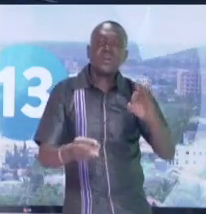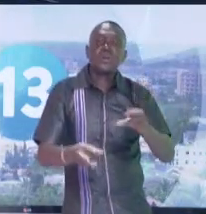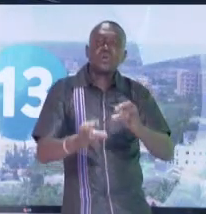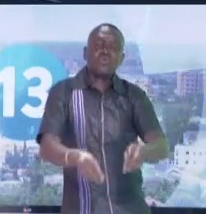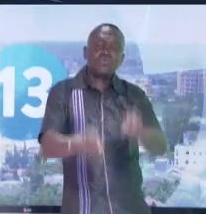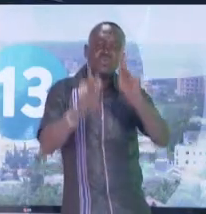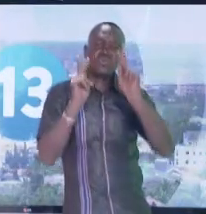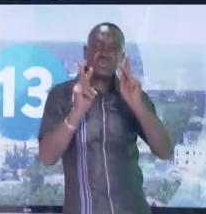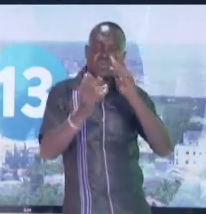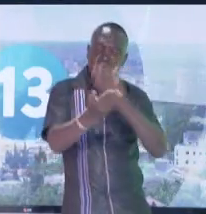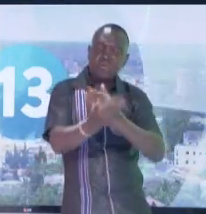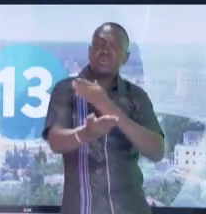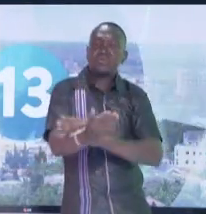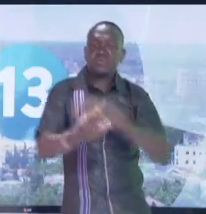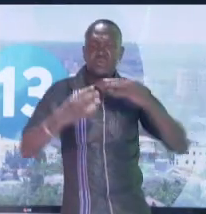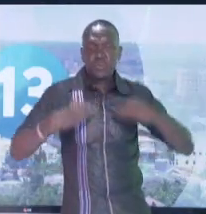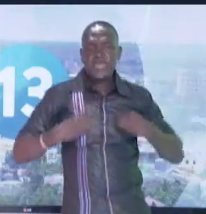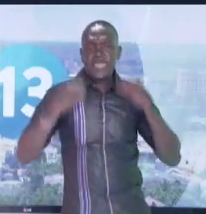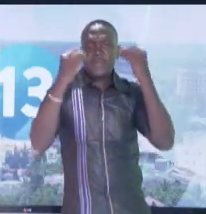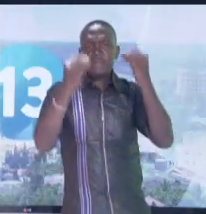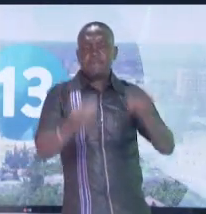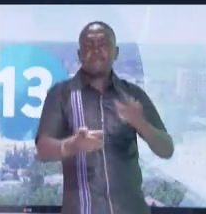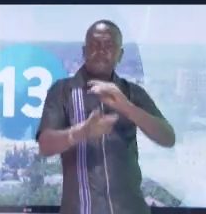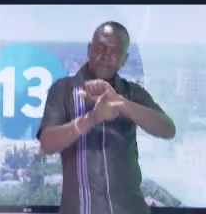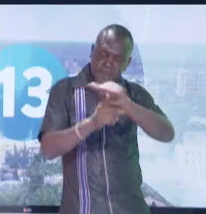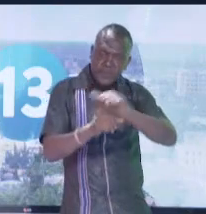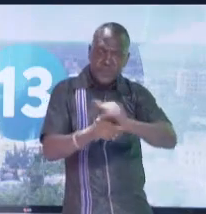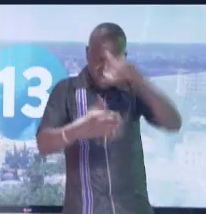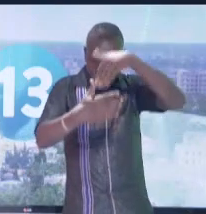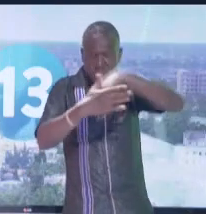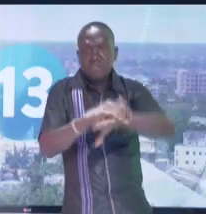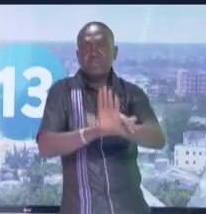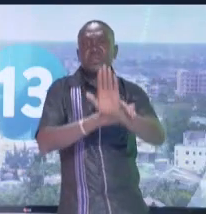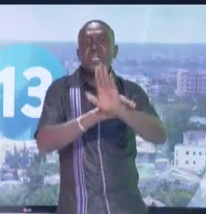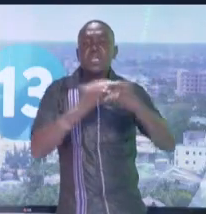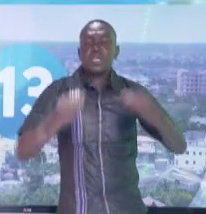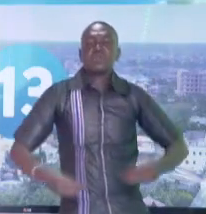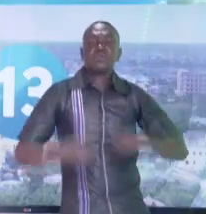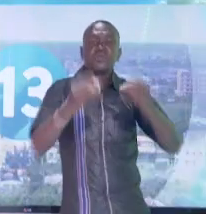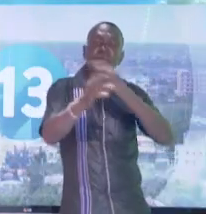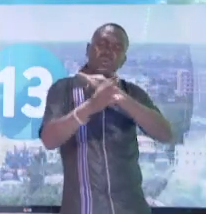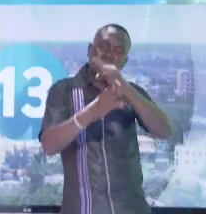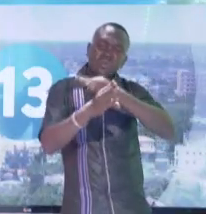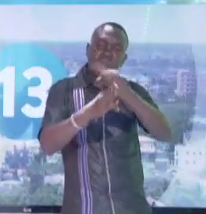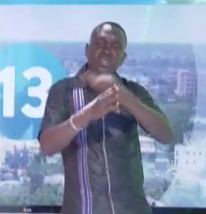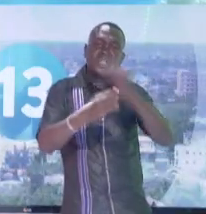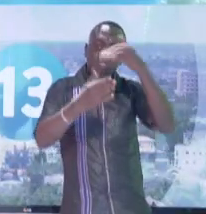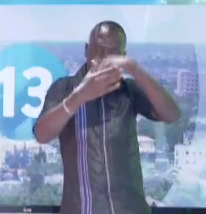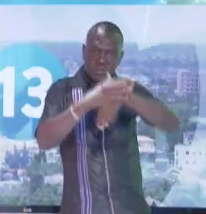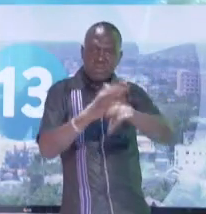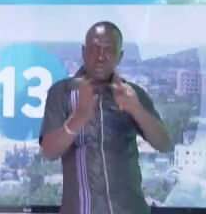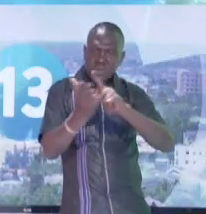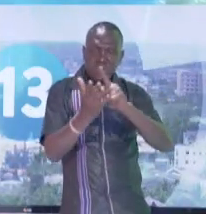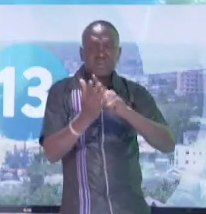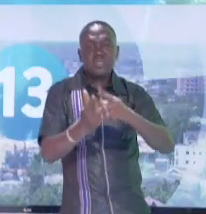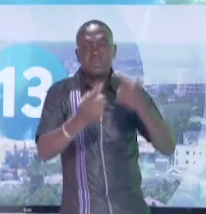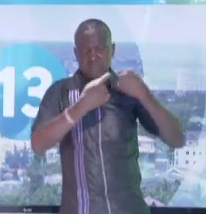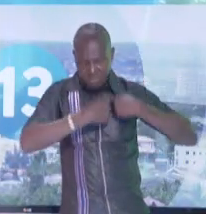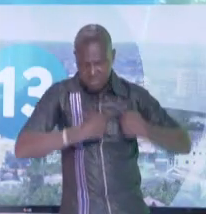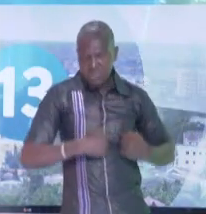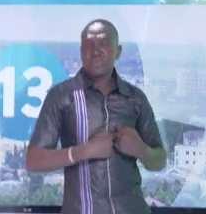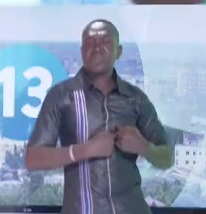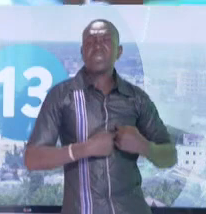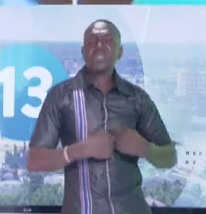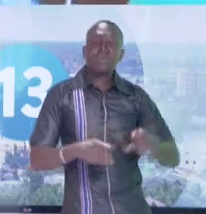d'améliorer l'offre de soins, mais aussi d'approfondir les offres de formation dans le traitement des maladies cardiovasculaires.